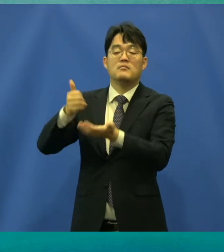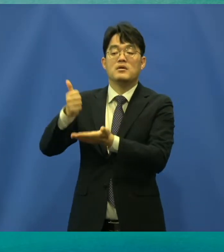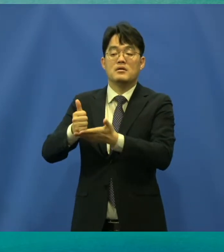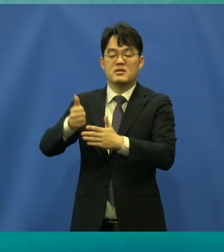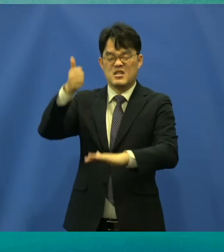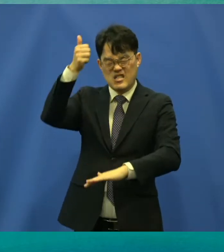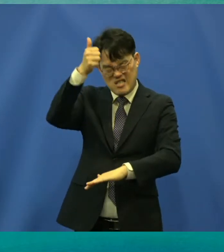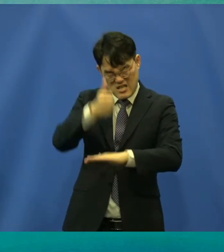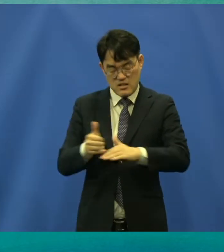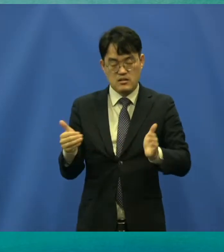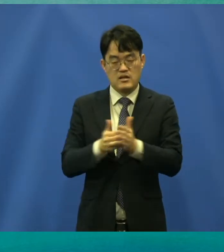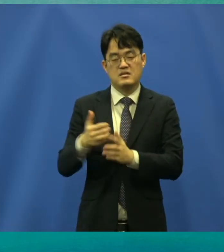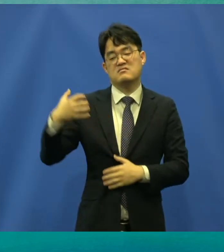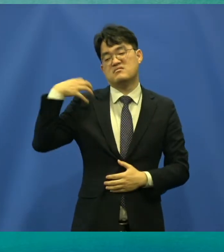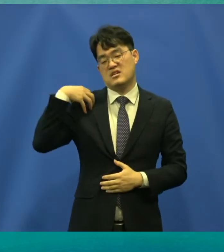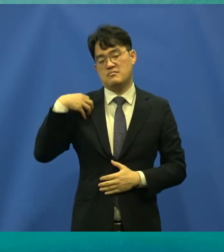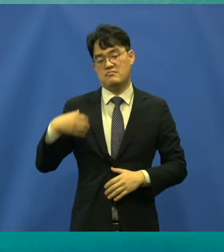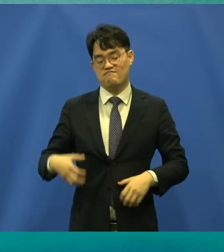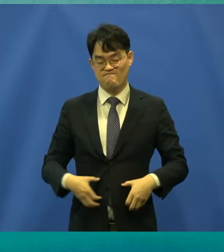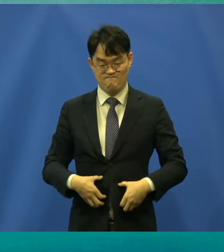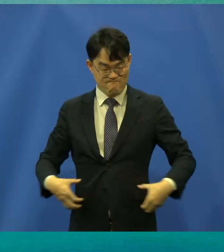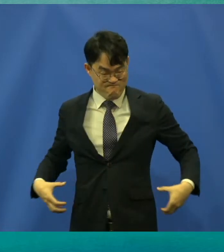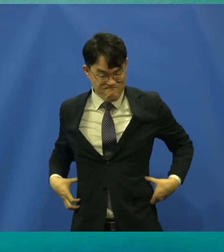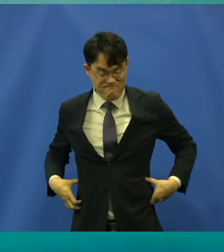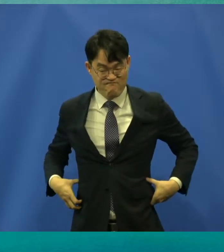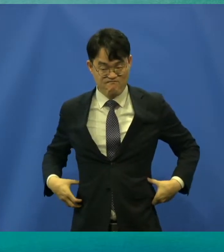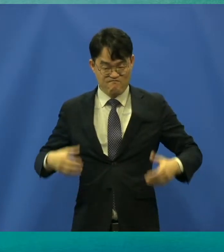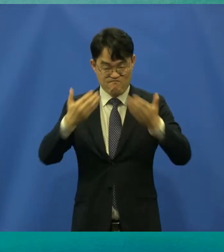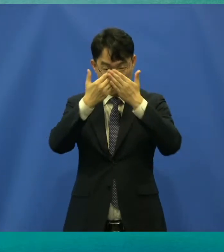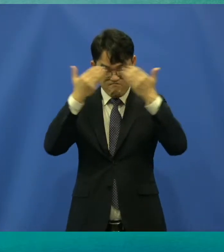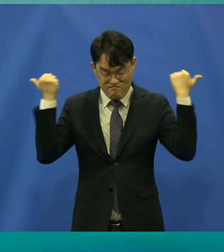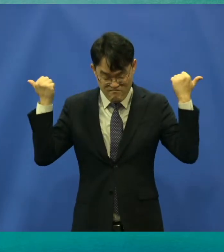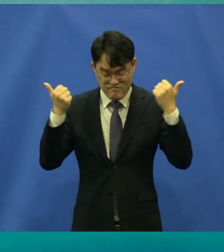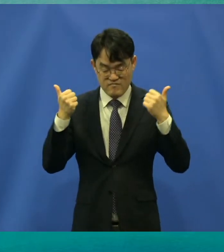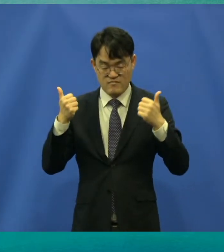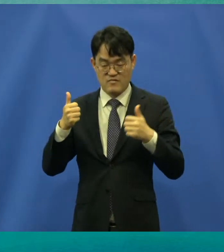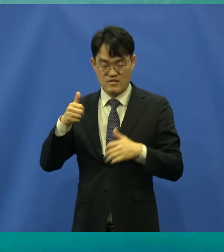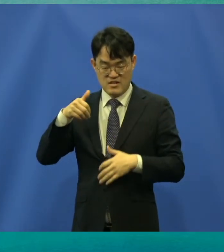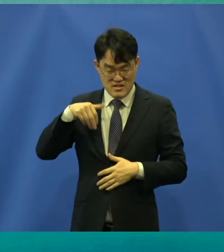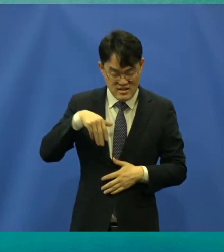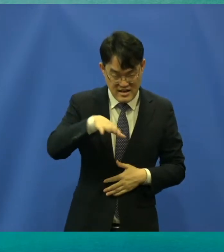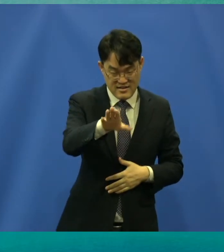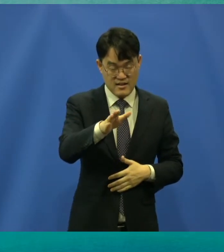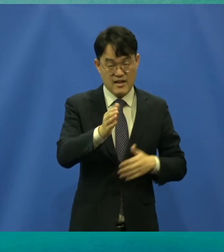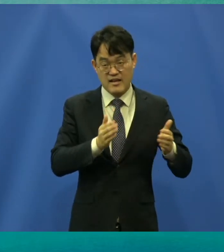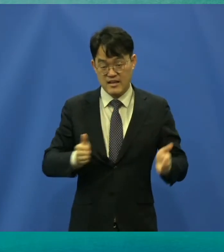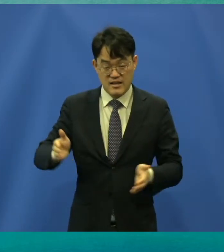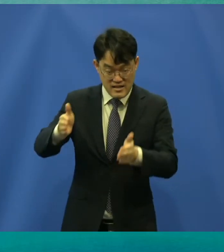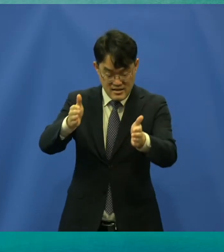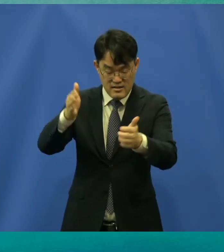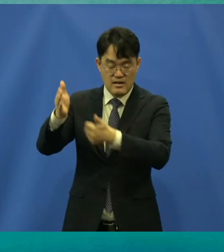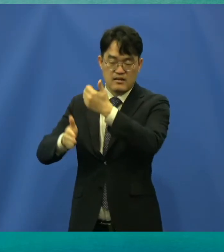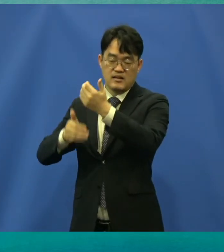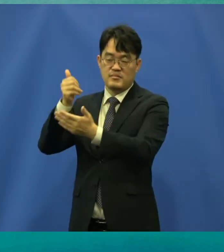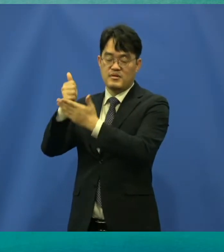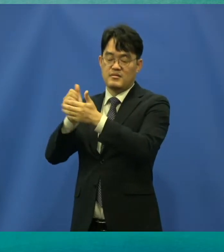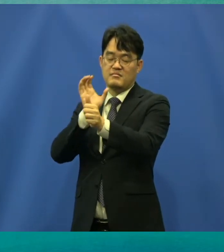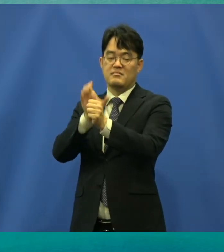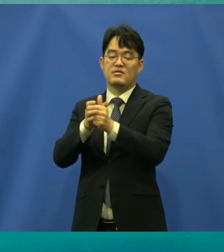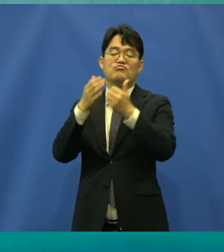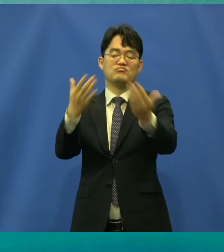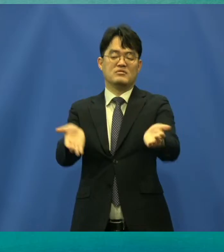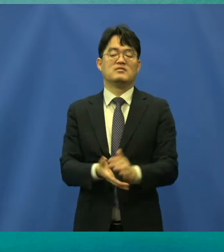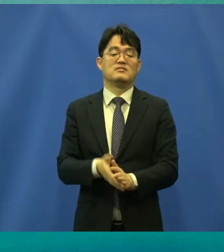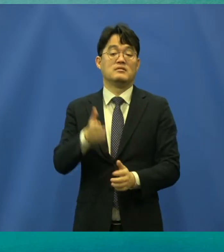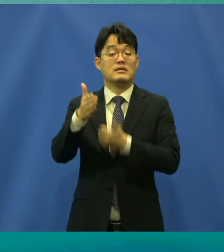담대하게 거침없이 갈 수 있는 그 길을 우리는 바울 사도를 통해서 보게 됩니다. 하나님은 다시